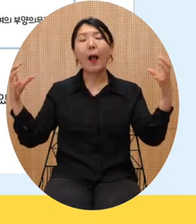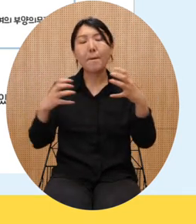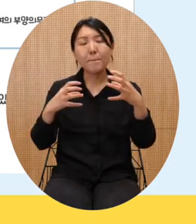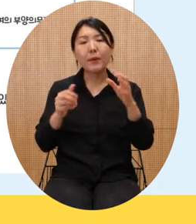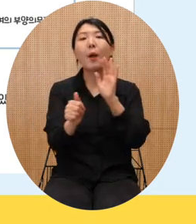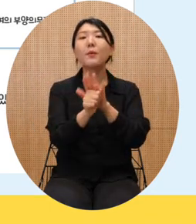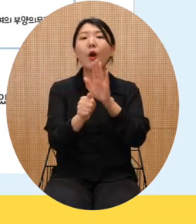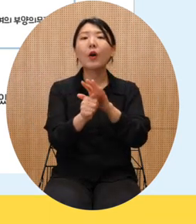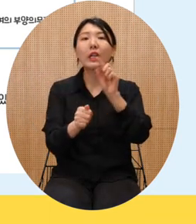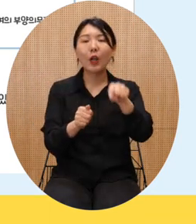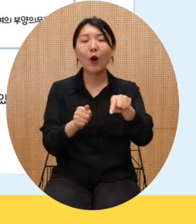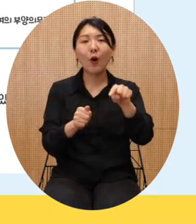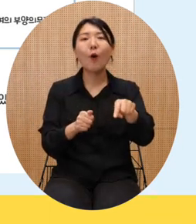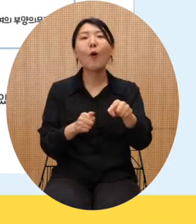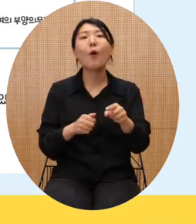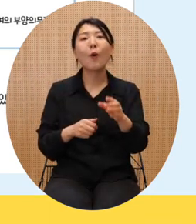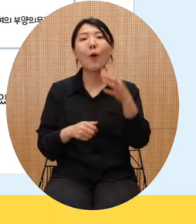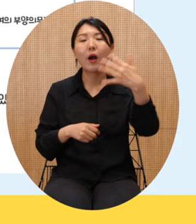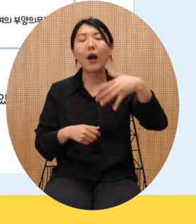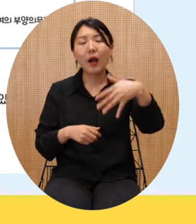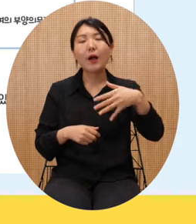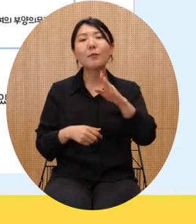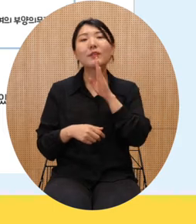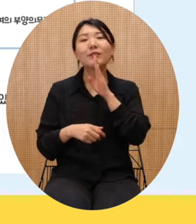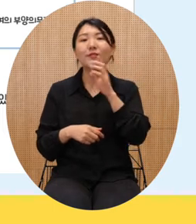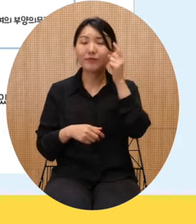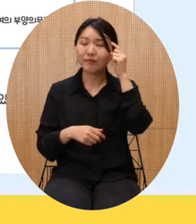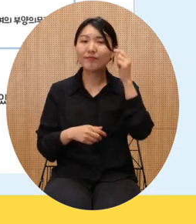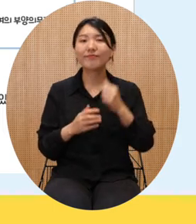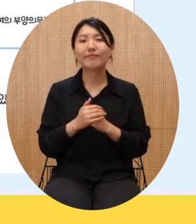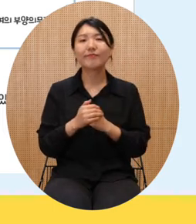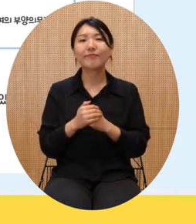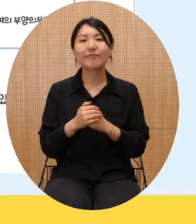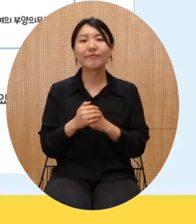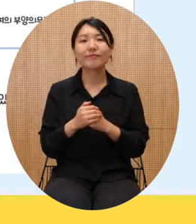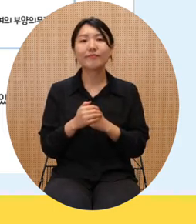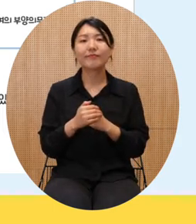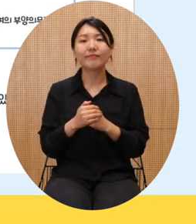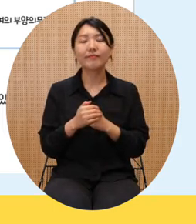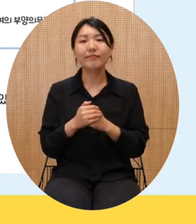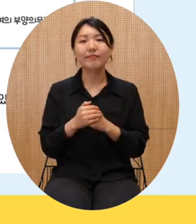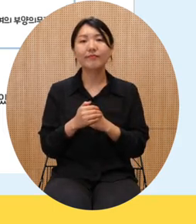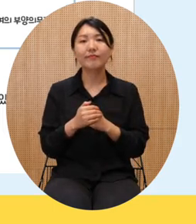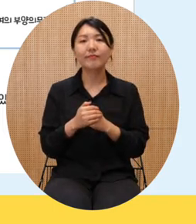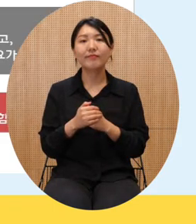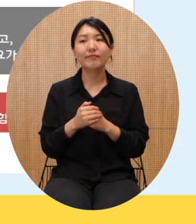아주 모범적인 사례, 아 이거구나라는 걸 보여줬다고 생각이 듭니다.